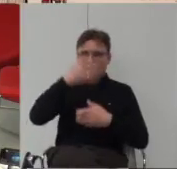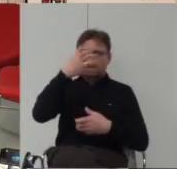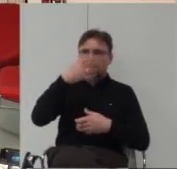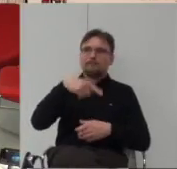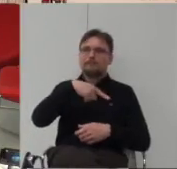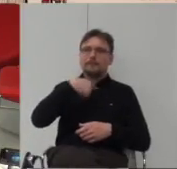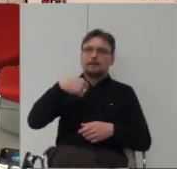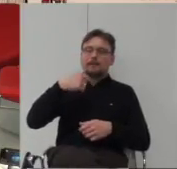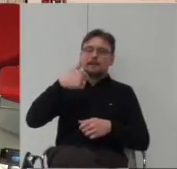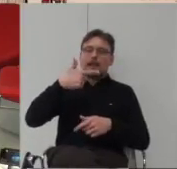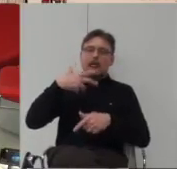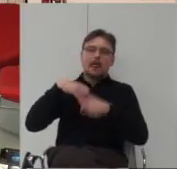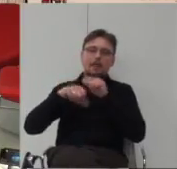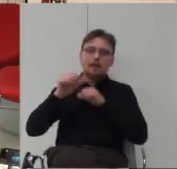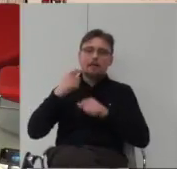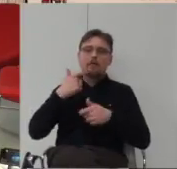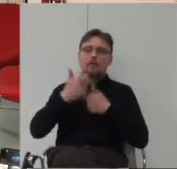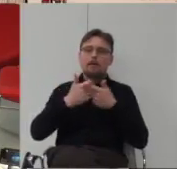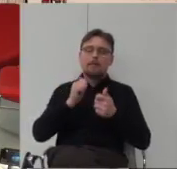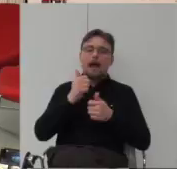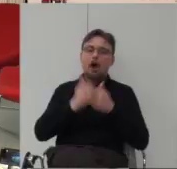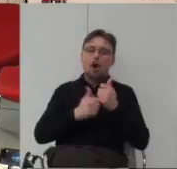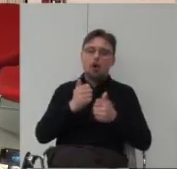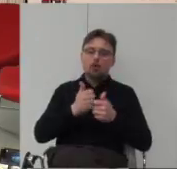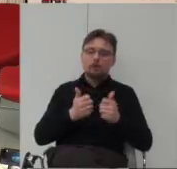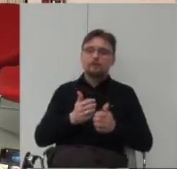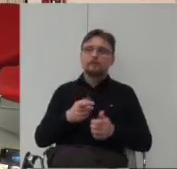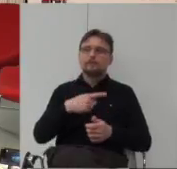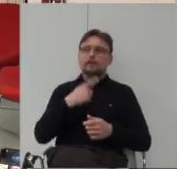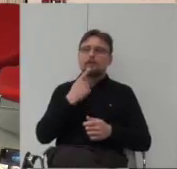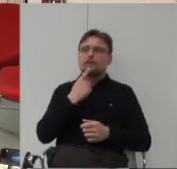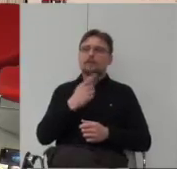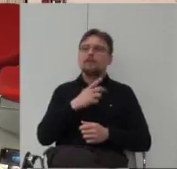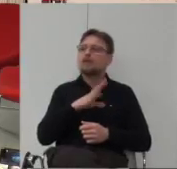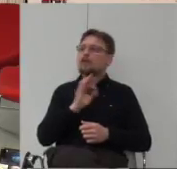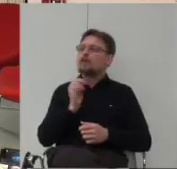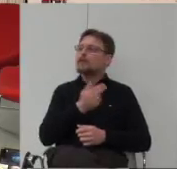lat temu na konkurs wypowiadając się na temat